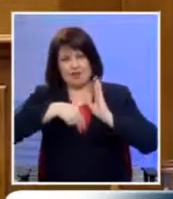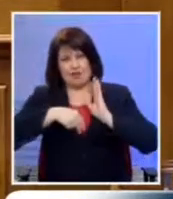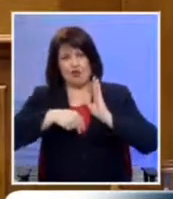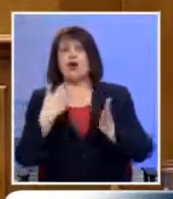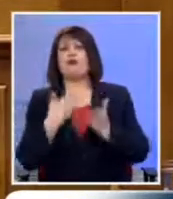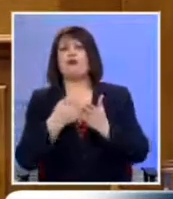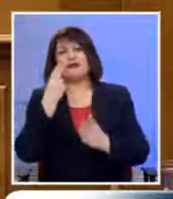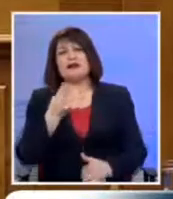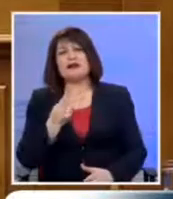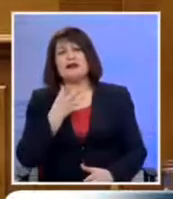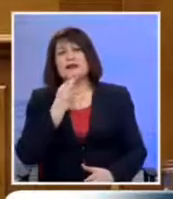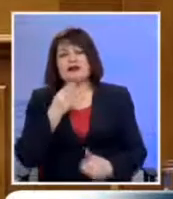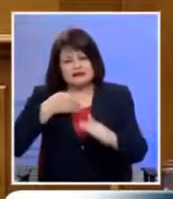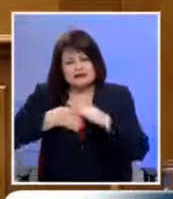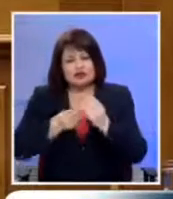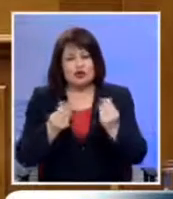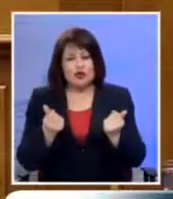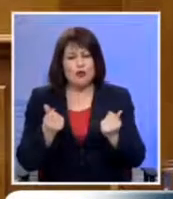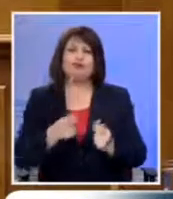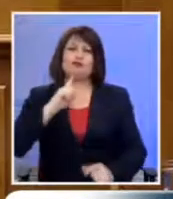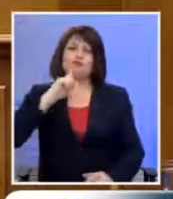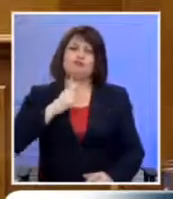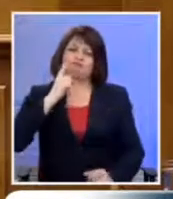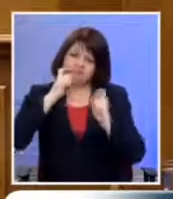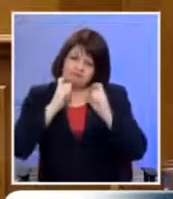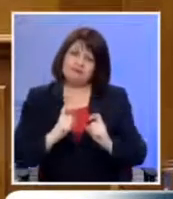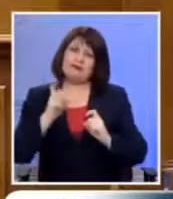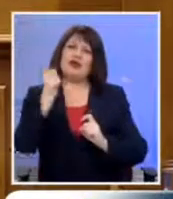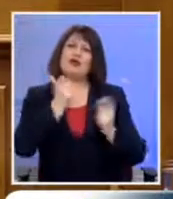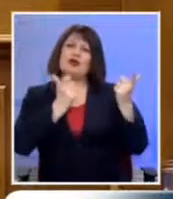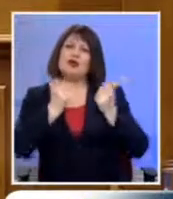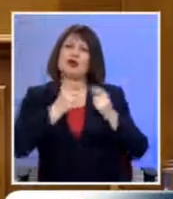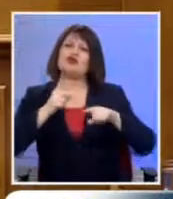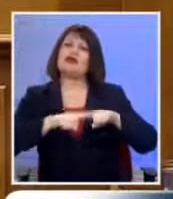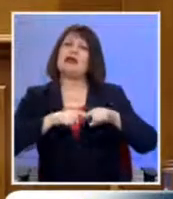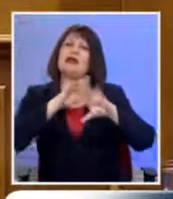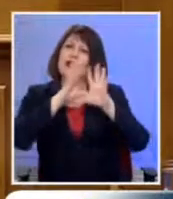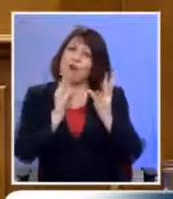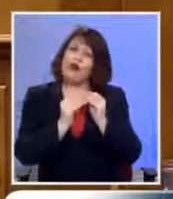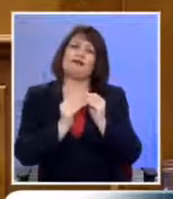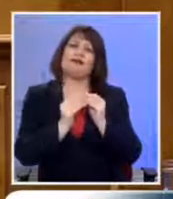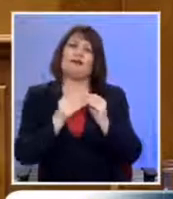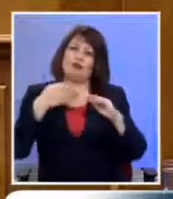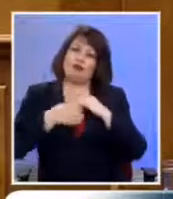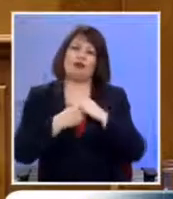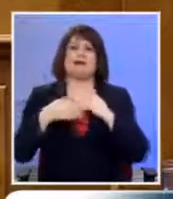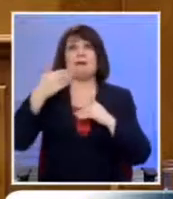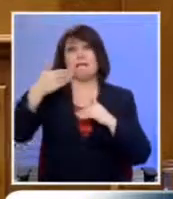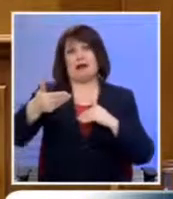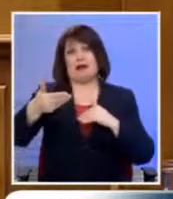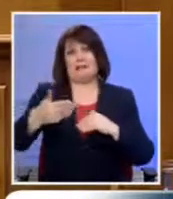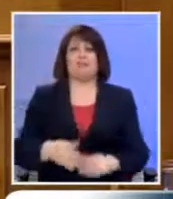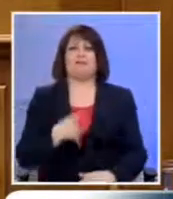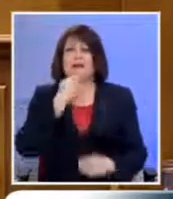αποδείχθηκε όχημα για να επιβάλλουν στην Ελλάδα οι δανειστές όλα αυτά τα οποία ζήσαμε μετά.